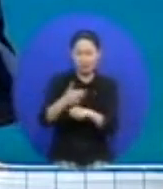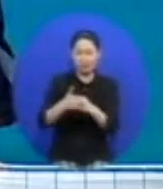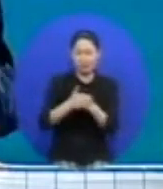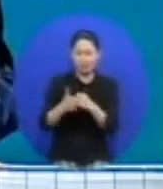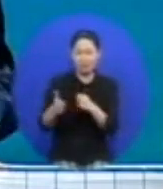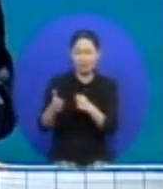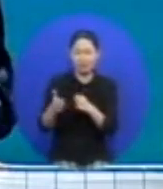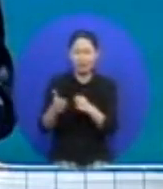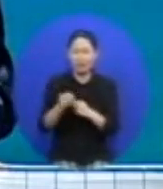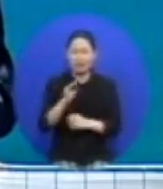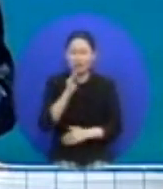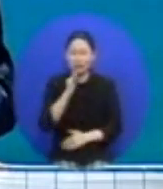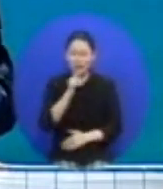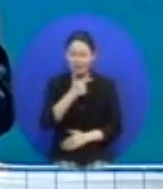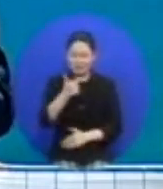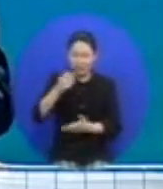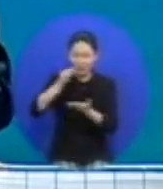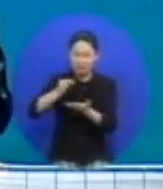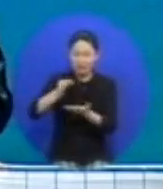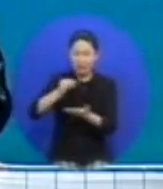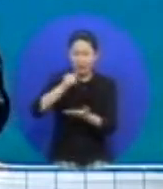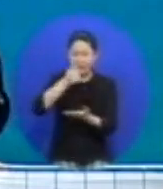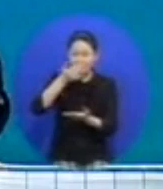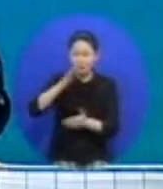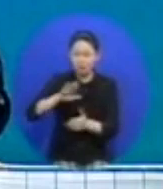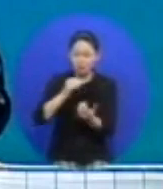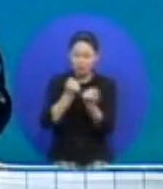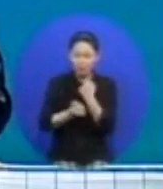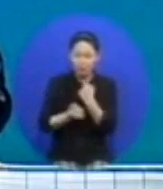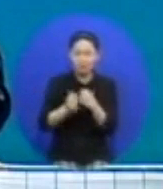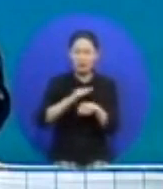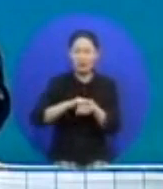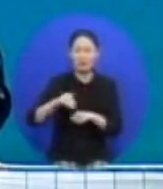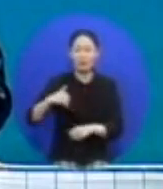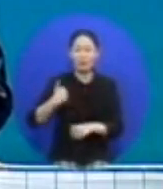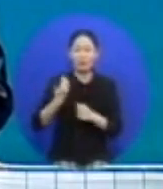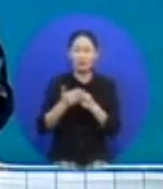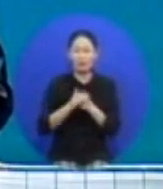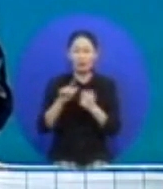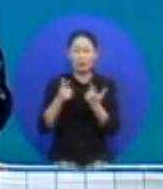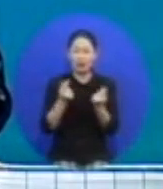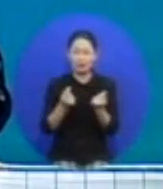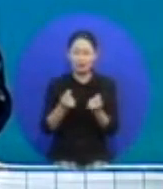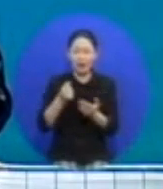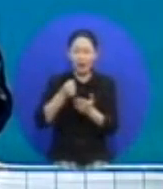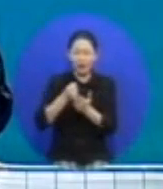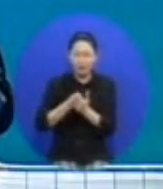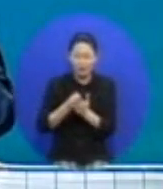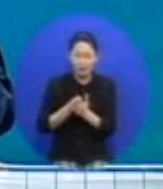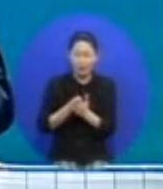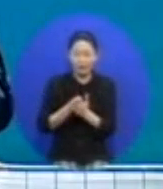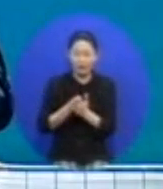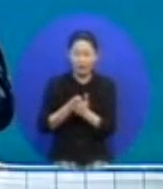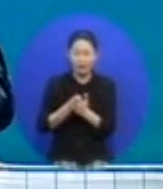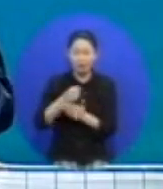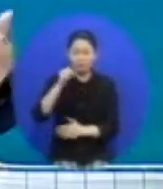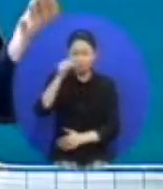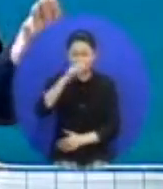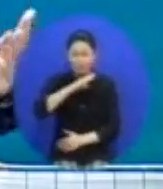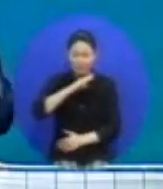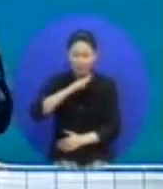가치가 있는 데도 그 가치를 알지 못하기 때문에 이처럼 안타깝게 그냥